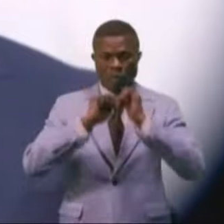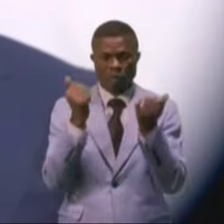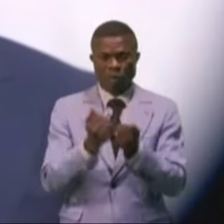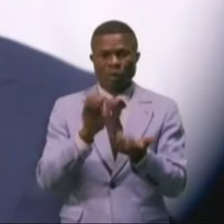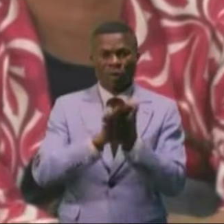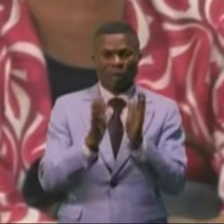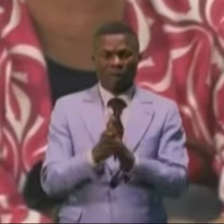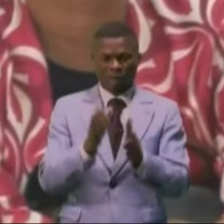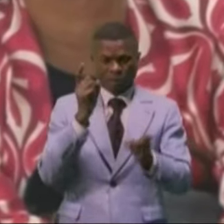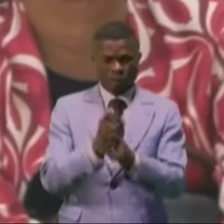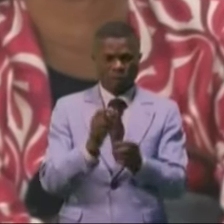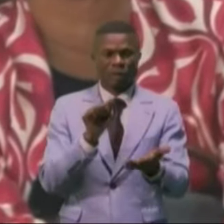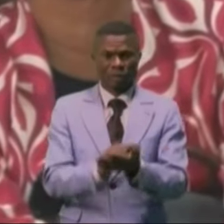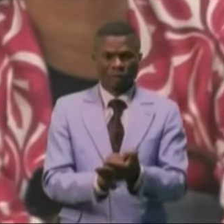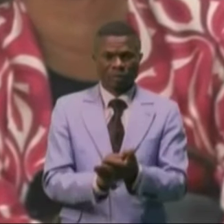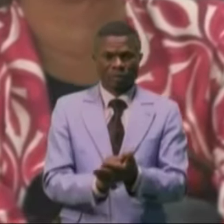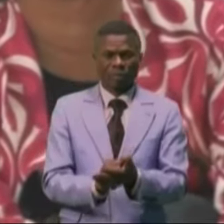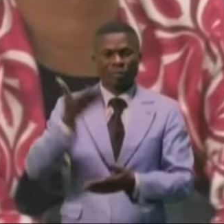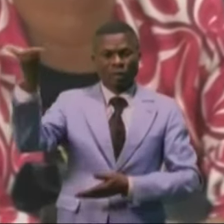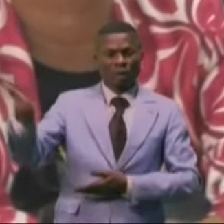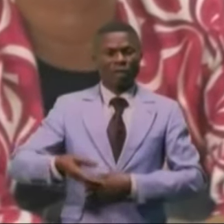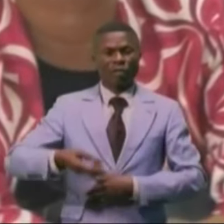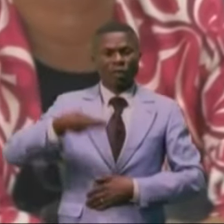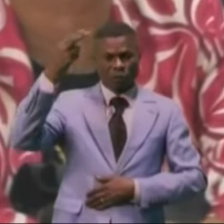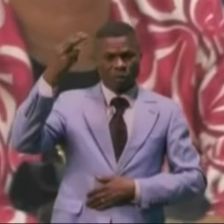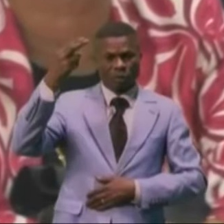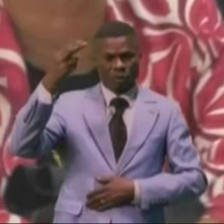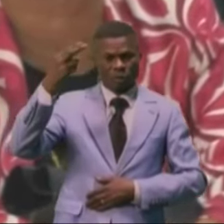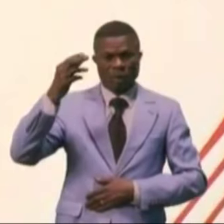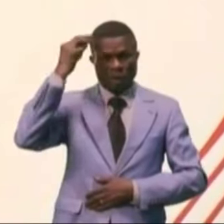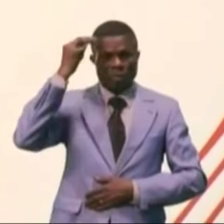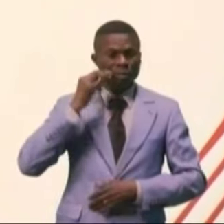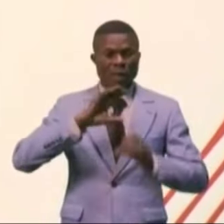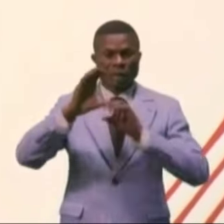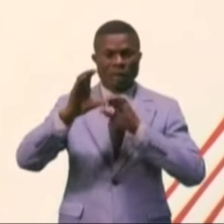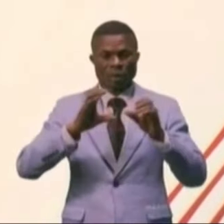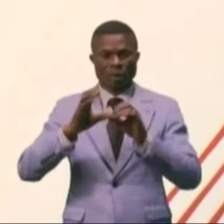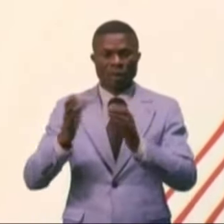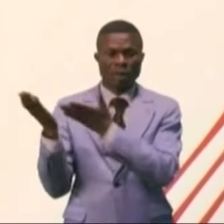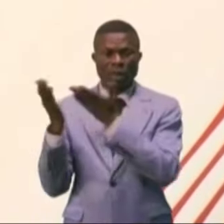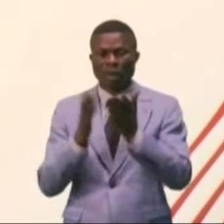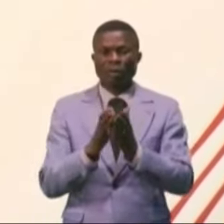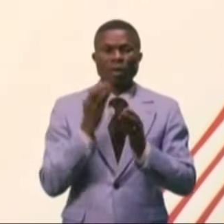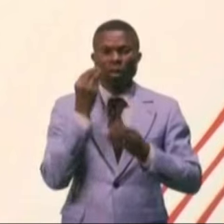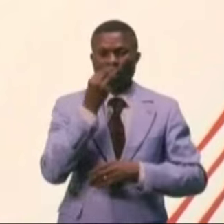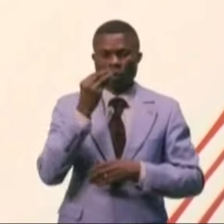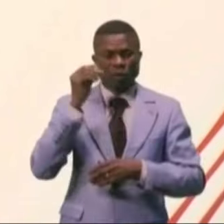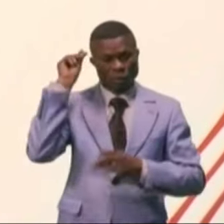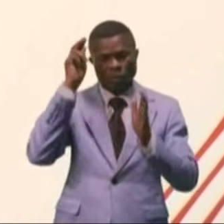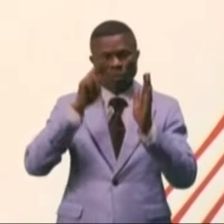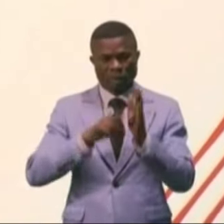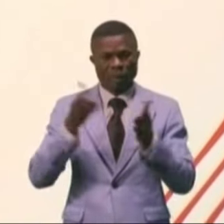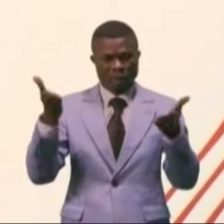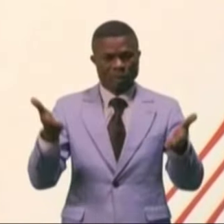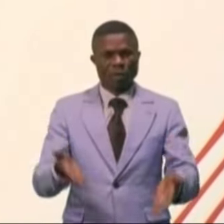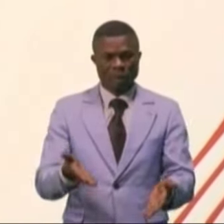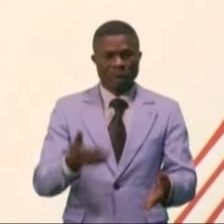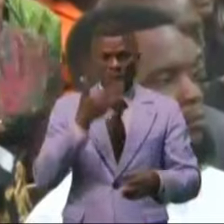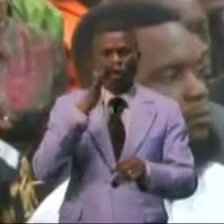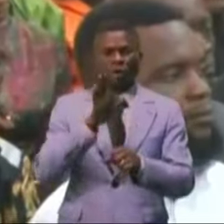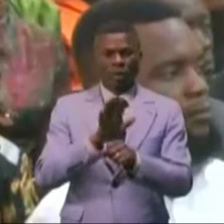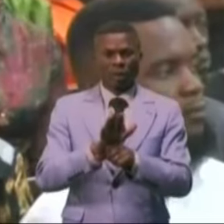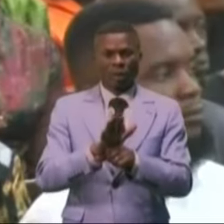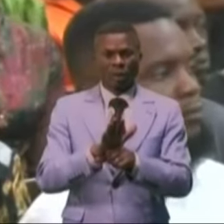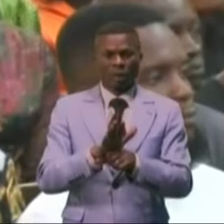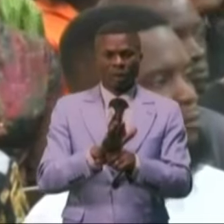ce que nous sommes. Parmi les invités de marque, le ministre de la Communication et Médias, porte-parole du gouvernement qui promet un